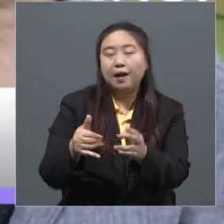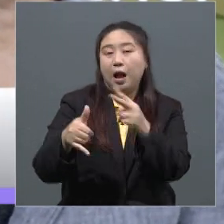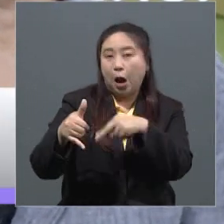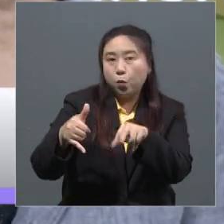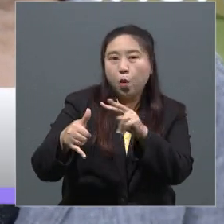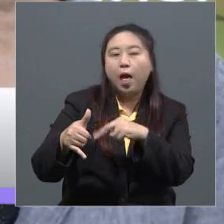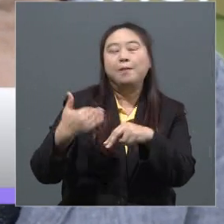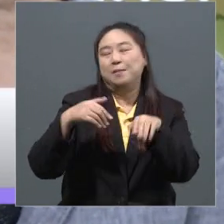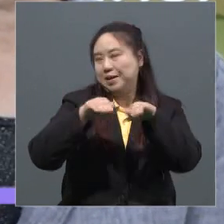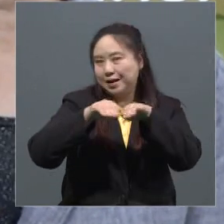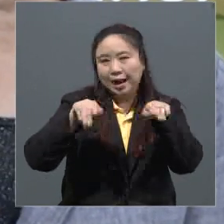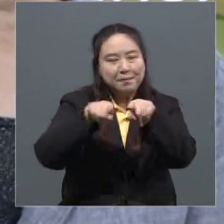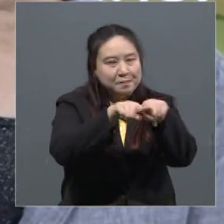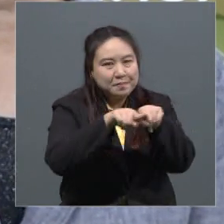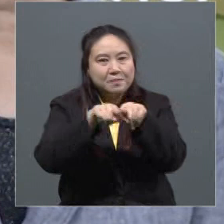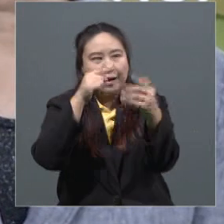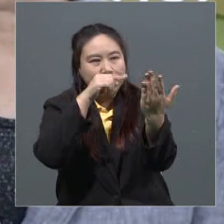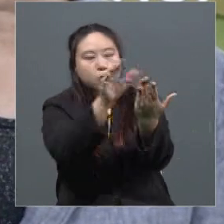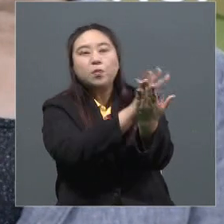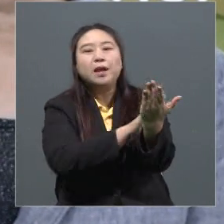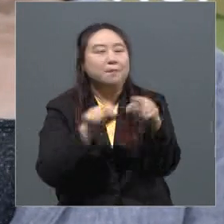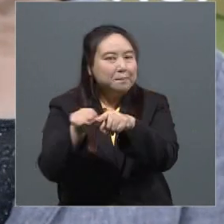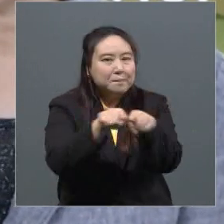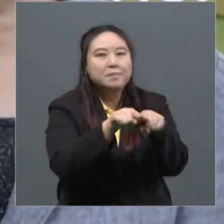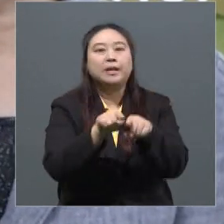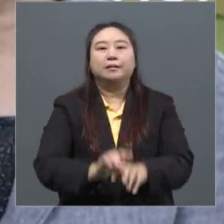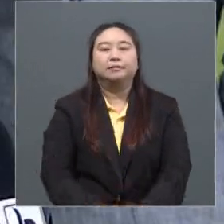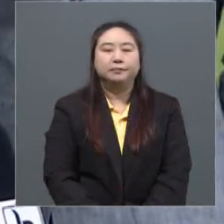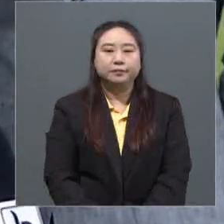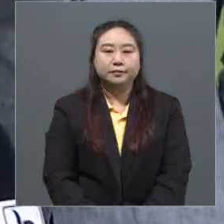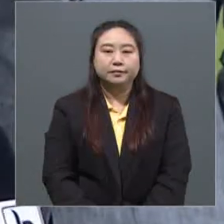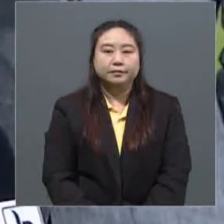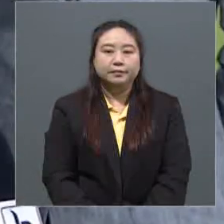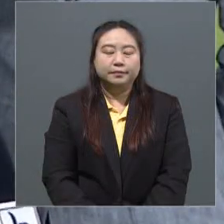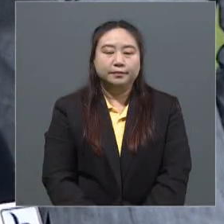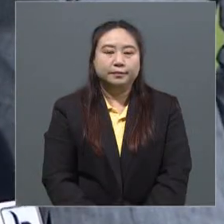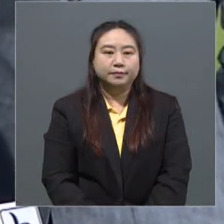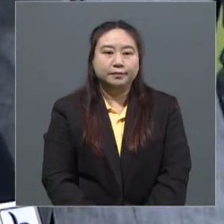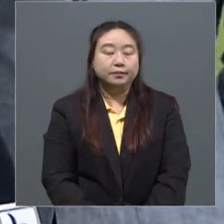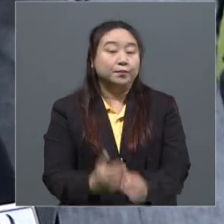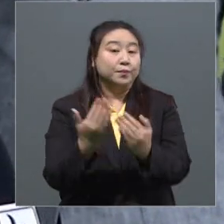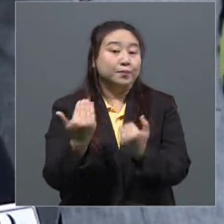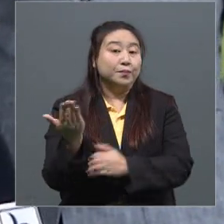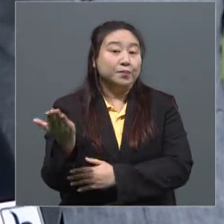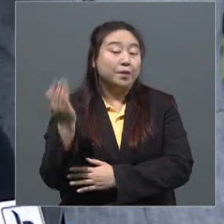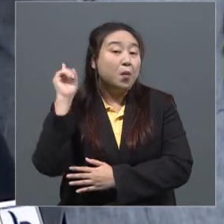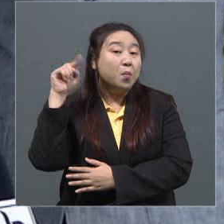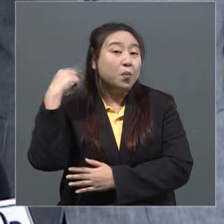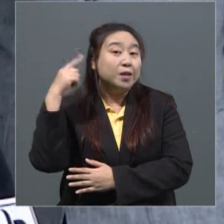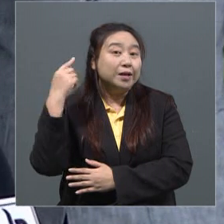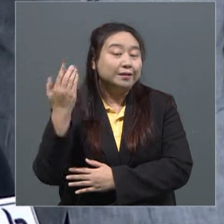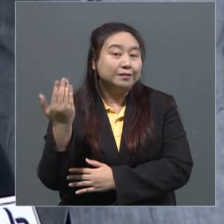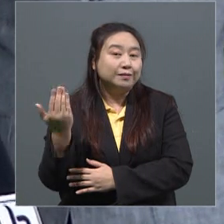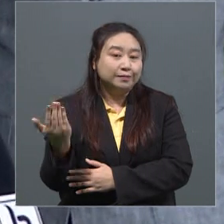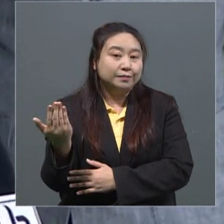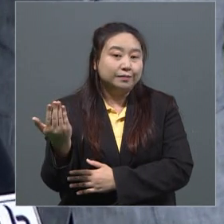บบมาตรฐานเดียวกันทั่วประเทศในการดูแลผู้ป่วยครับ ทางด้านของรองศาสตราจารย์เภสัชกรหญิงสุนีเลิศศิล